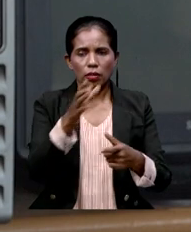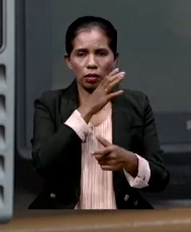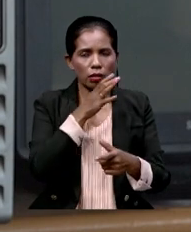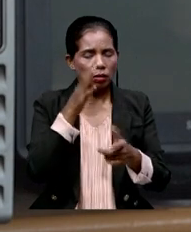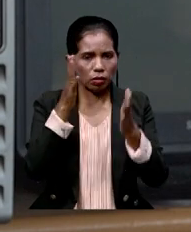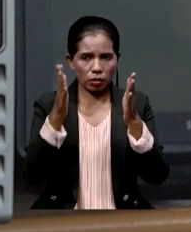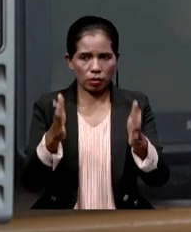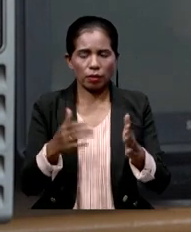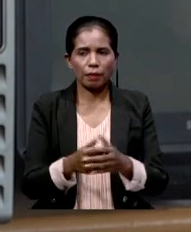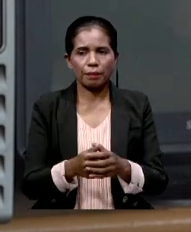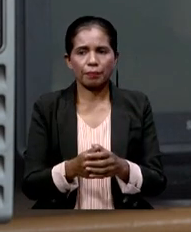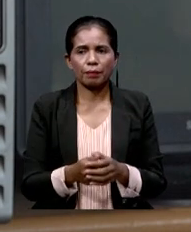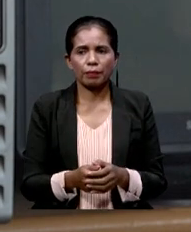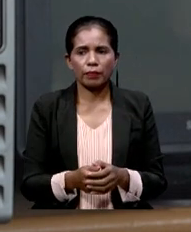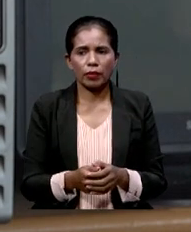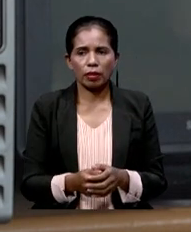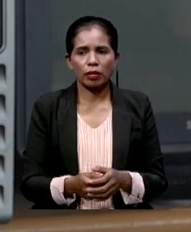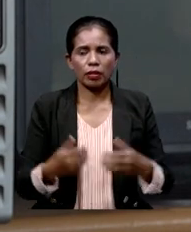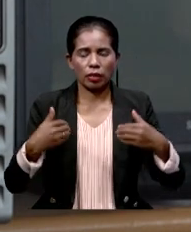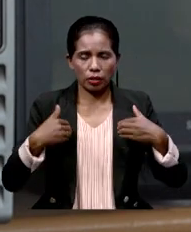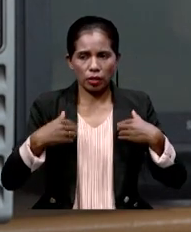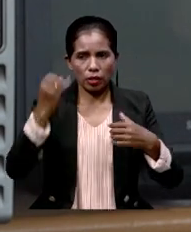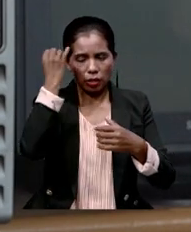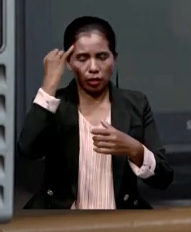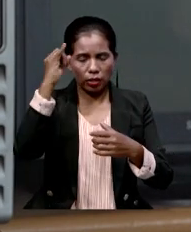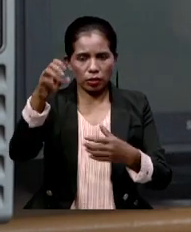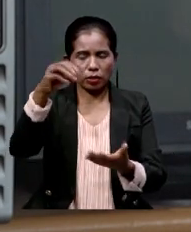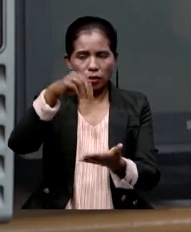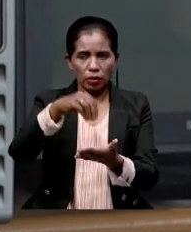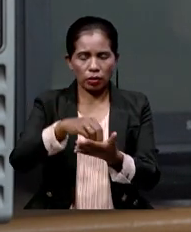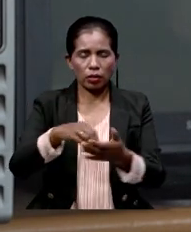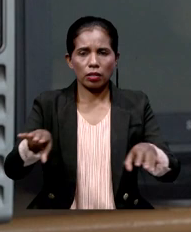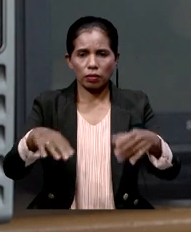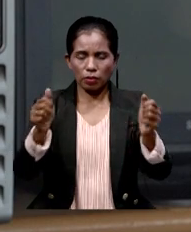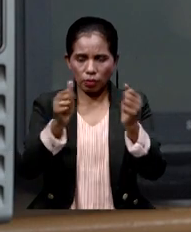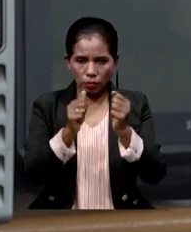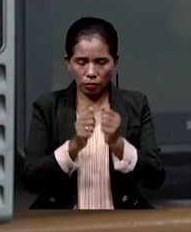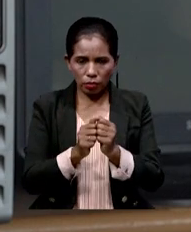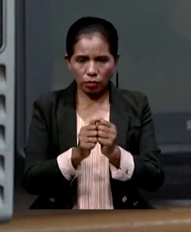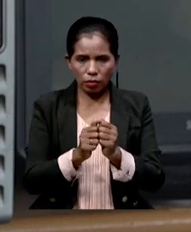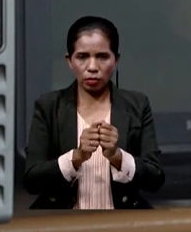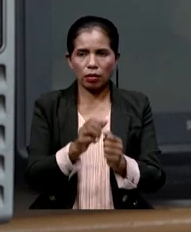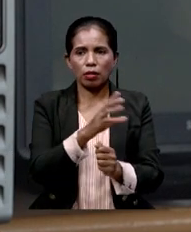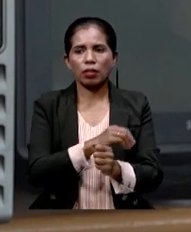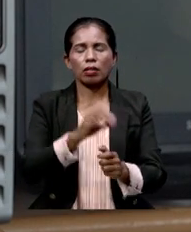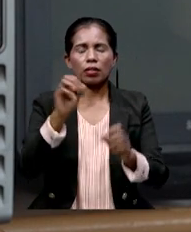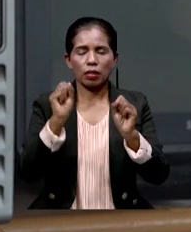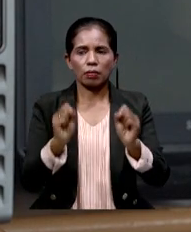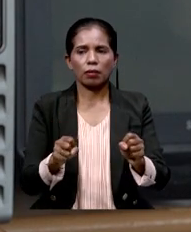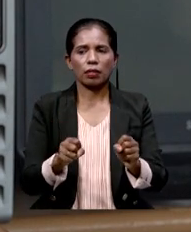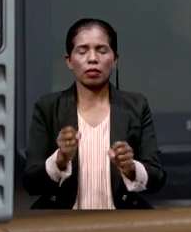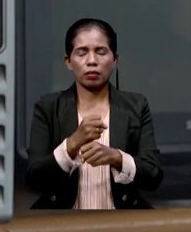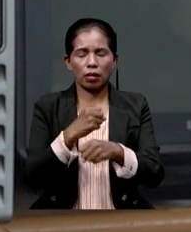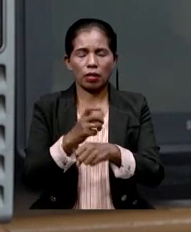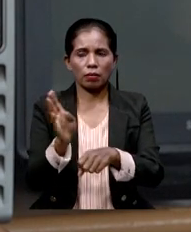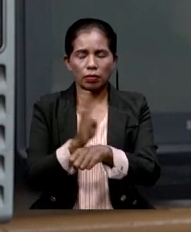agrikultura. Antau hodi hamusu ideia investimento o cooperação nebe Sebele bahalun ni uga siasau